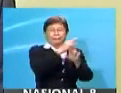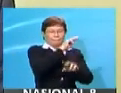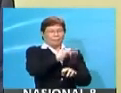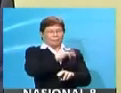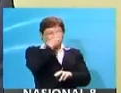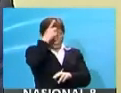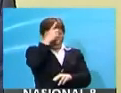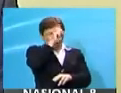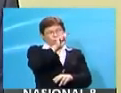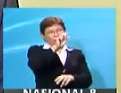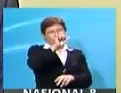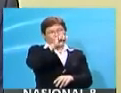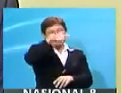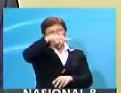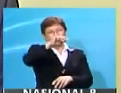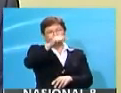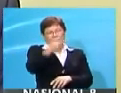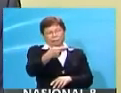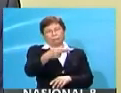Datuk Seri Mustafa